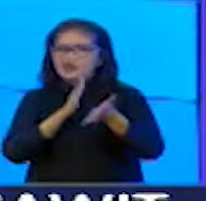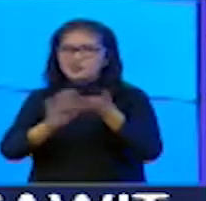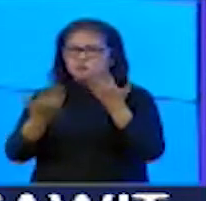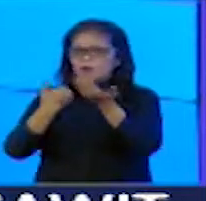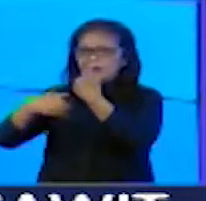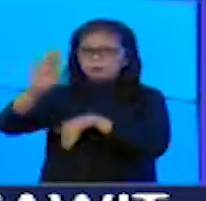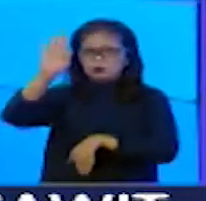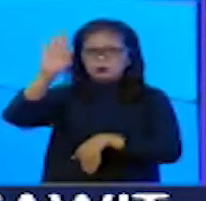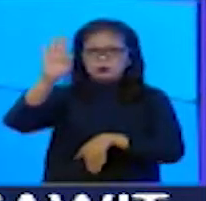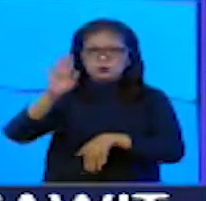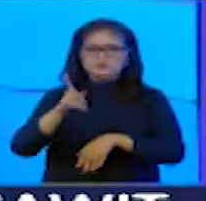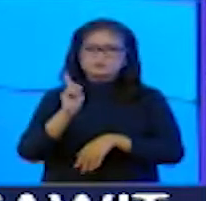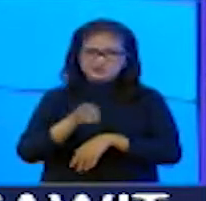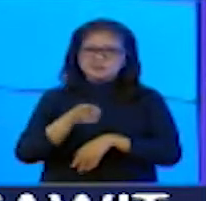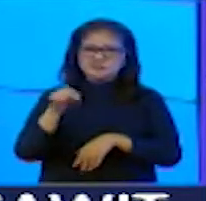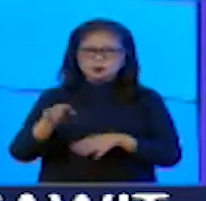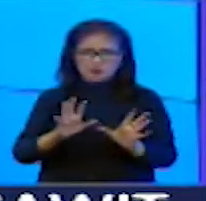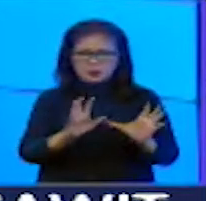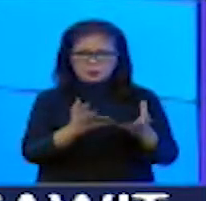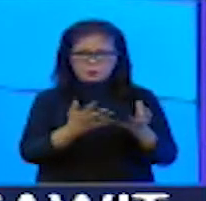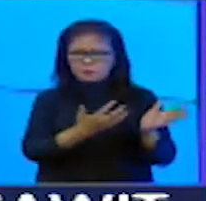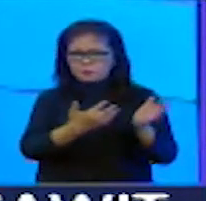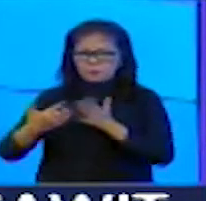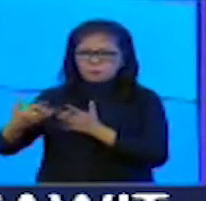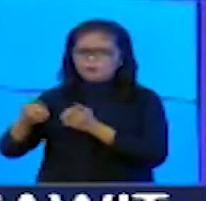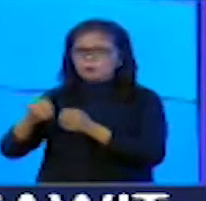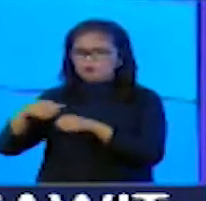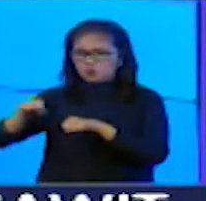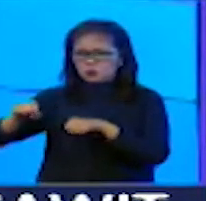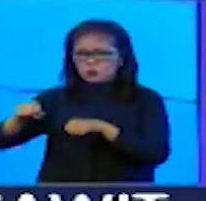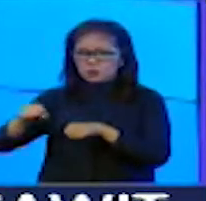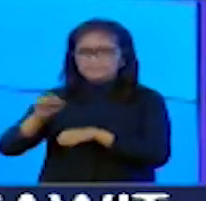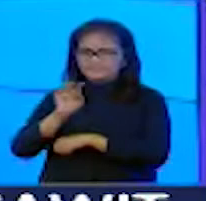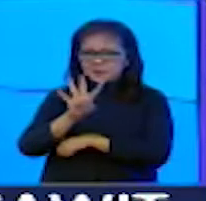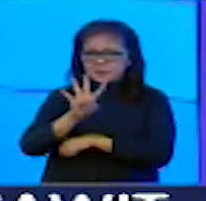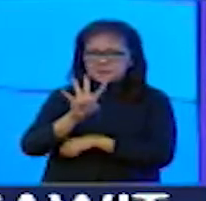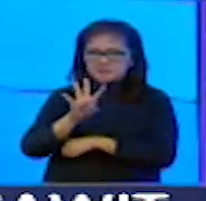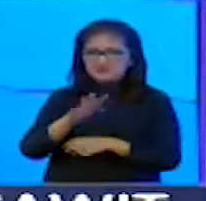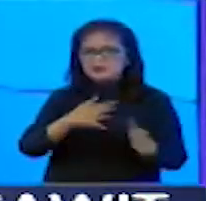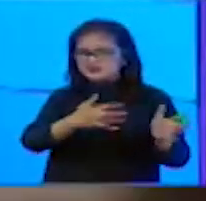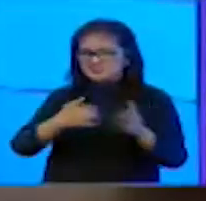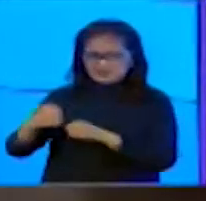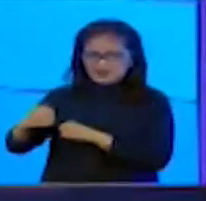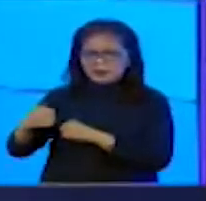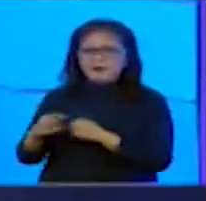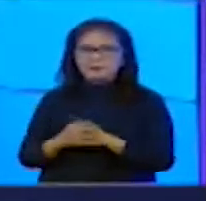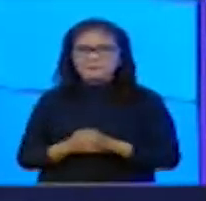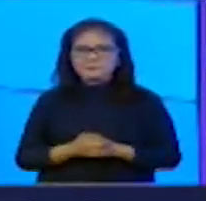tetapi anggota kami berhasil mengamankan 4 unit kendaraan bermotor roda 2.